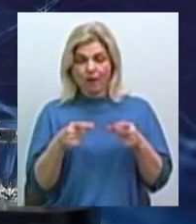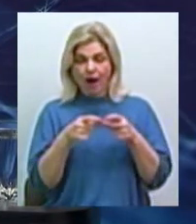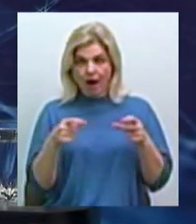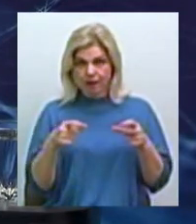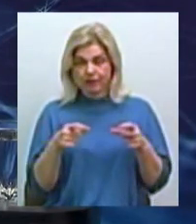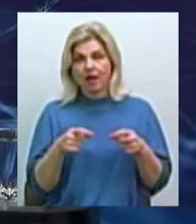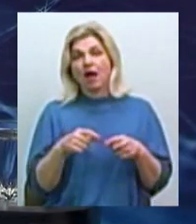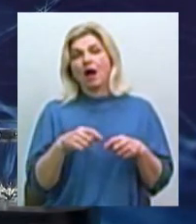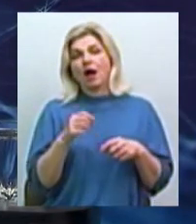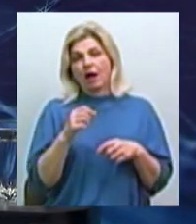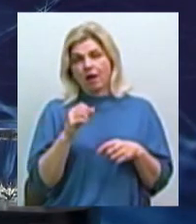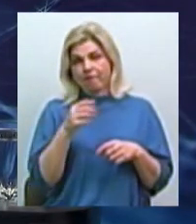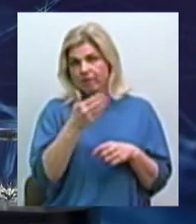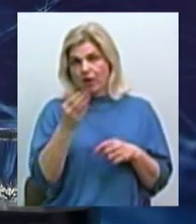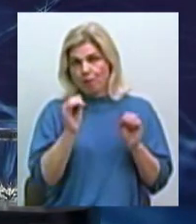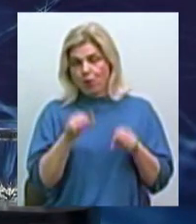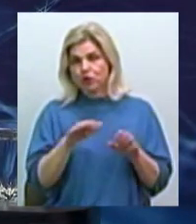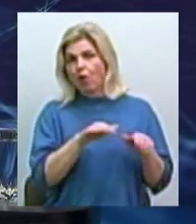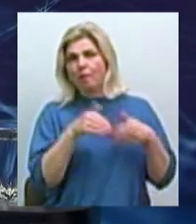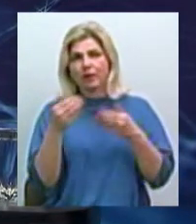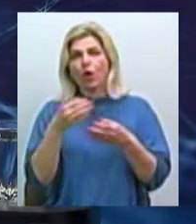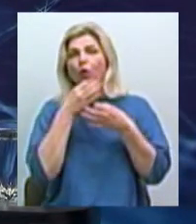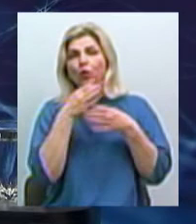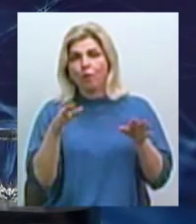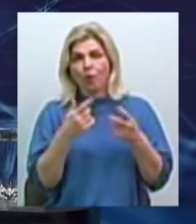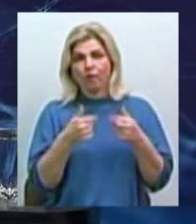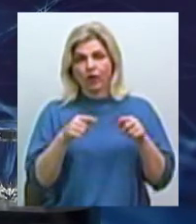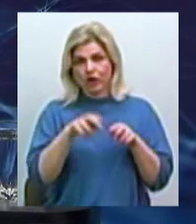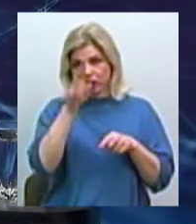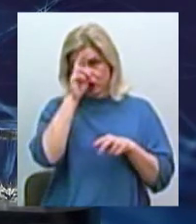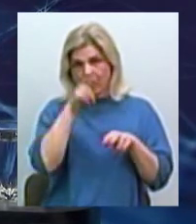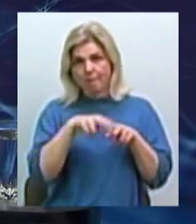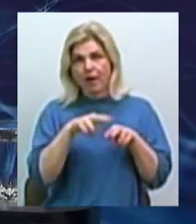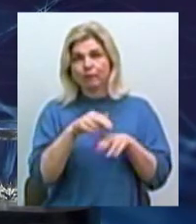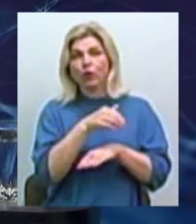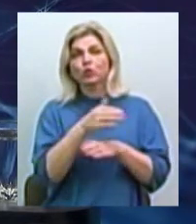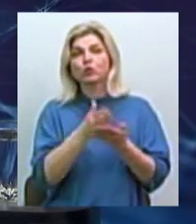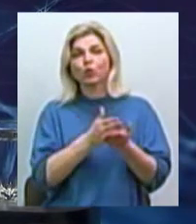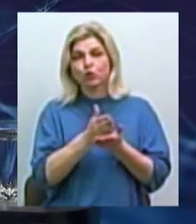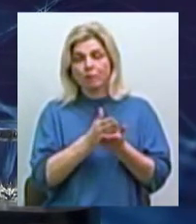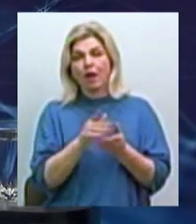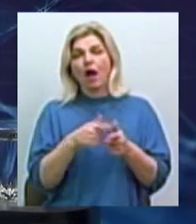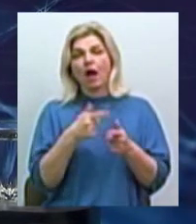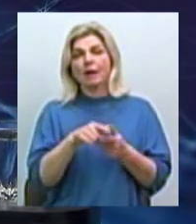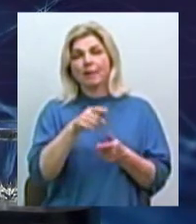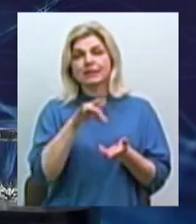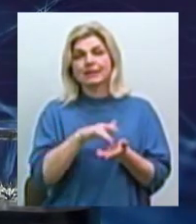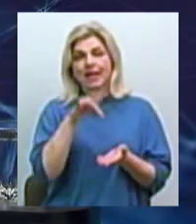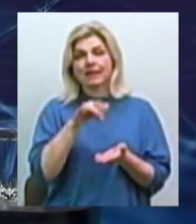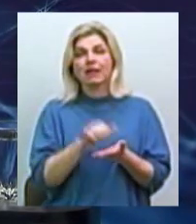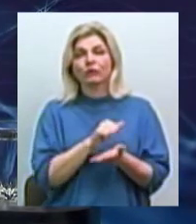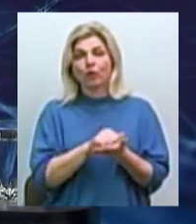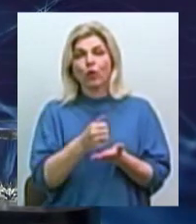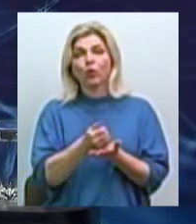ID, ви можете звернутися у будь-який відділ Державної міграційної служби або ЦНАПу, який надає такі